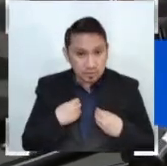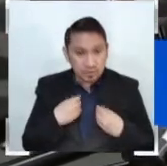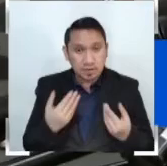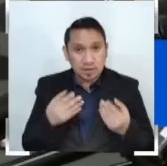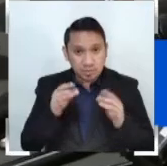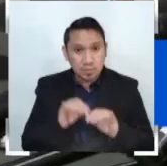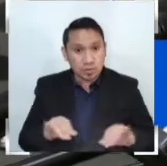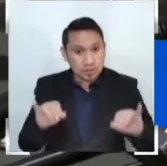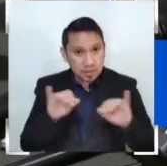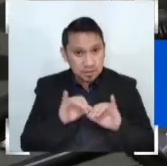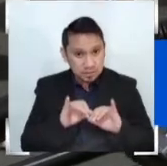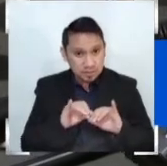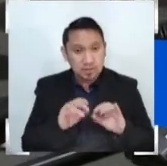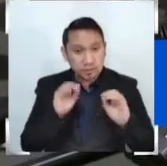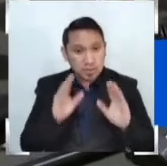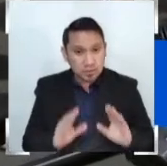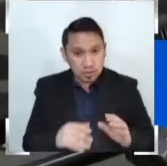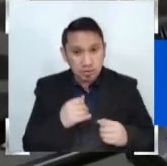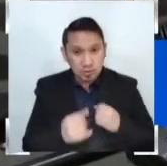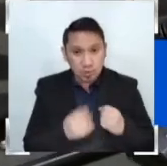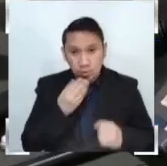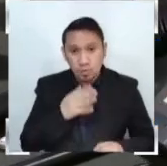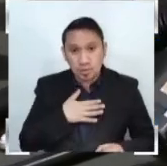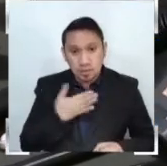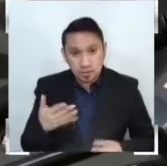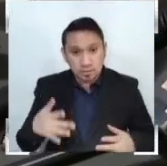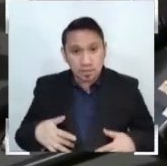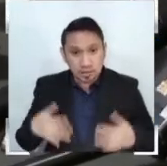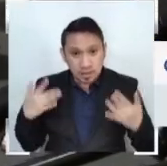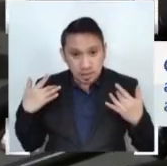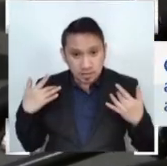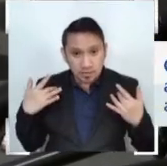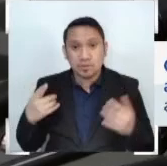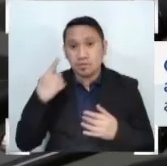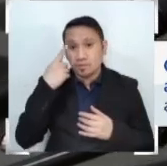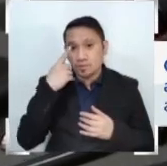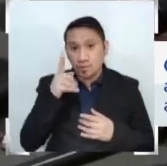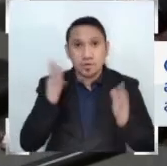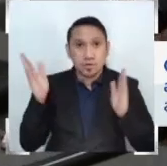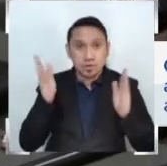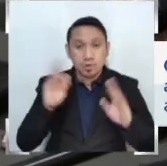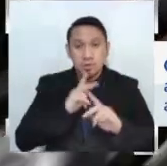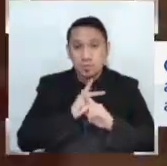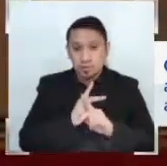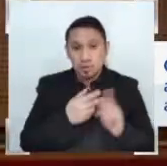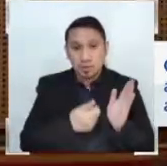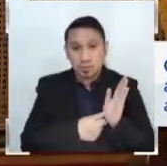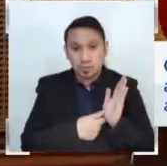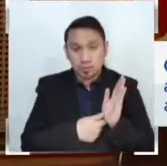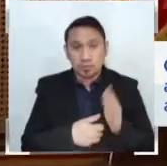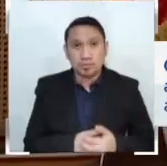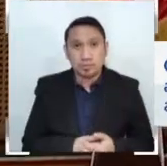yung sakripisyo ng mga teachers na nagbuwis ang buhay para po doon sa pagsisilbi, protektahan yung voto ng ating mamamayan.